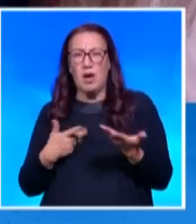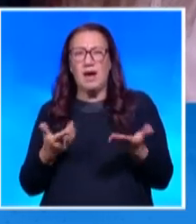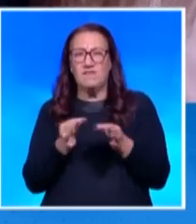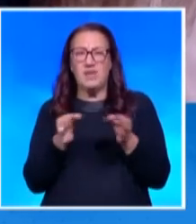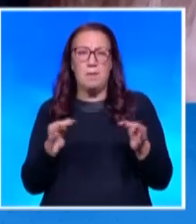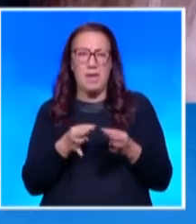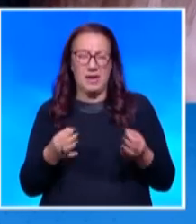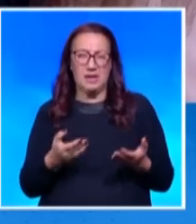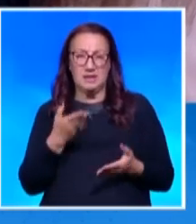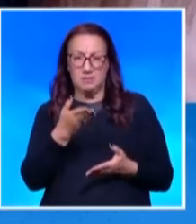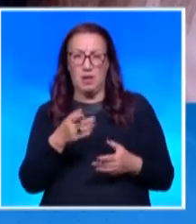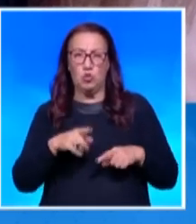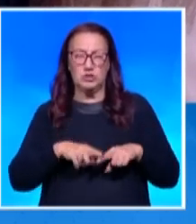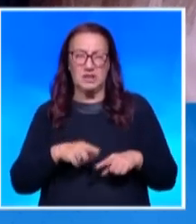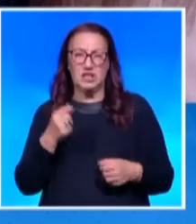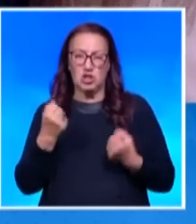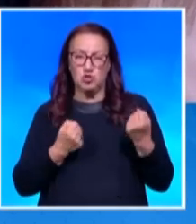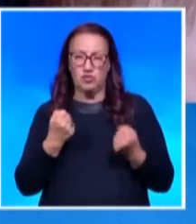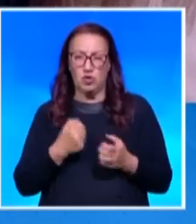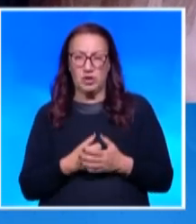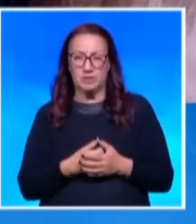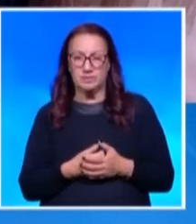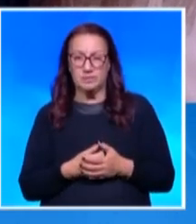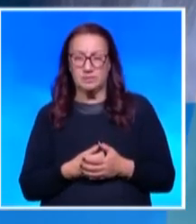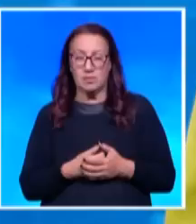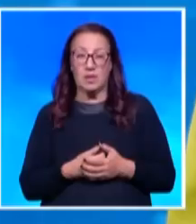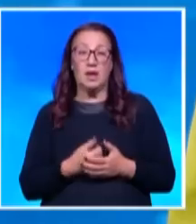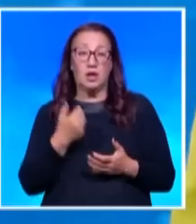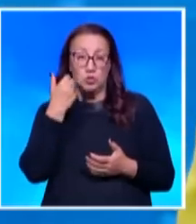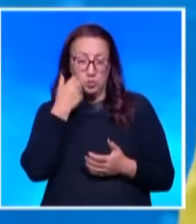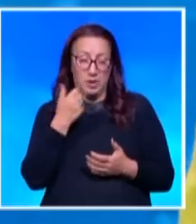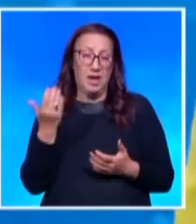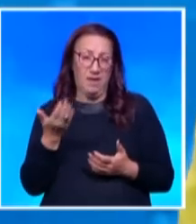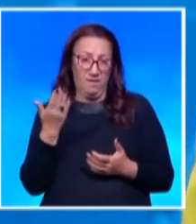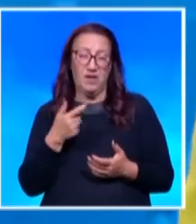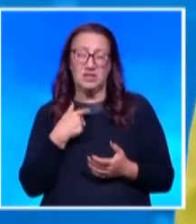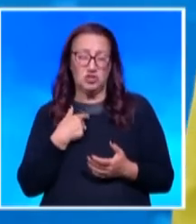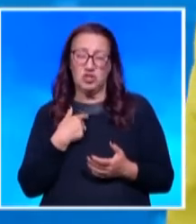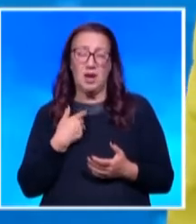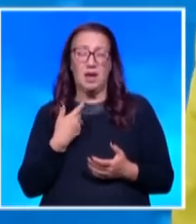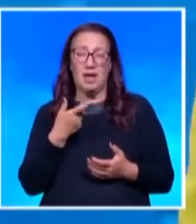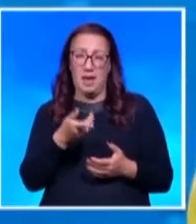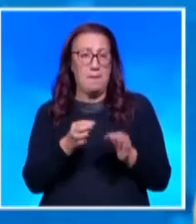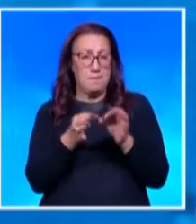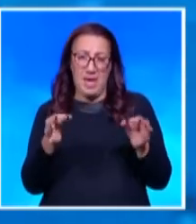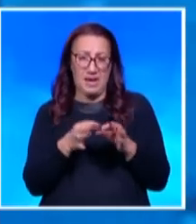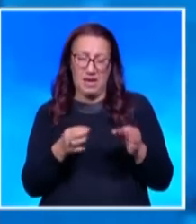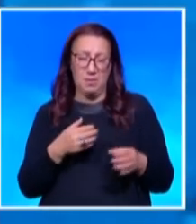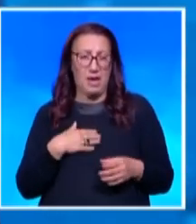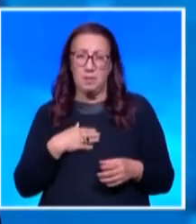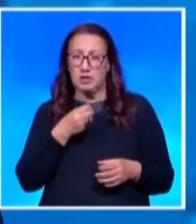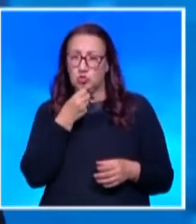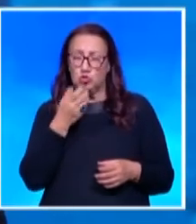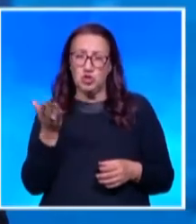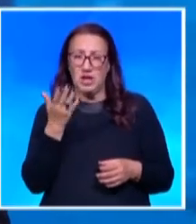водачи добре но а така или иначе вече тези мерки се прилагат на пътя отнемат се вече има вече случаи на на отнети автомобили